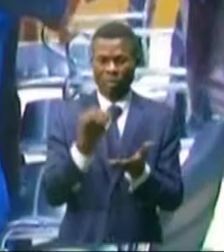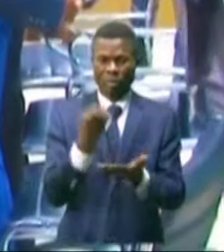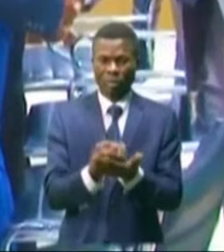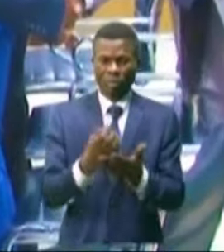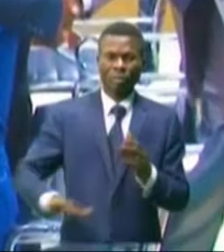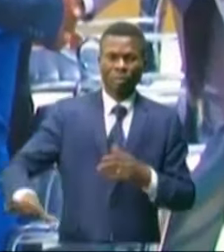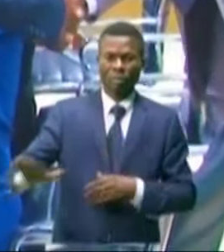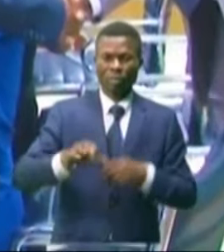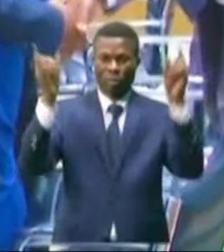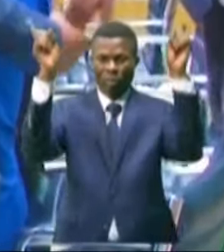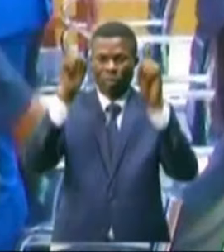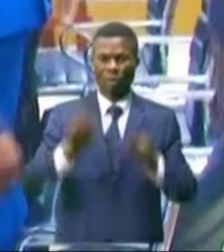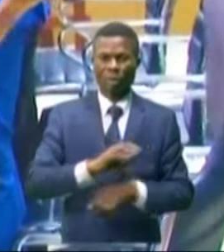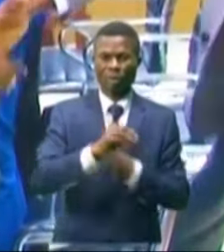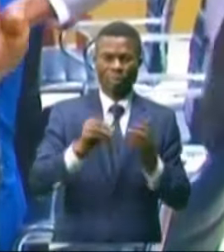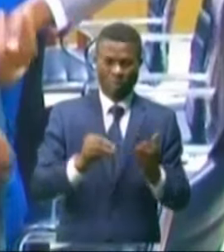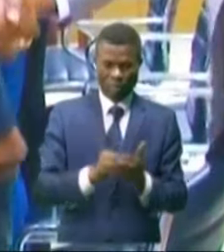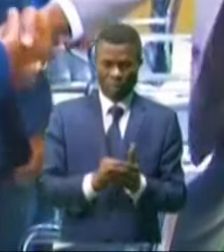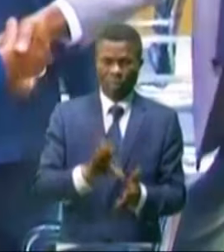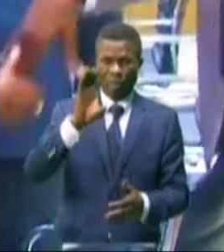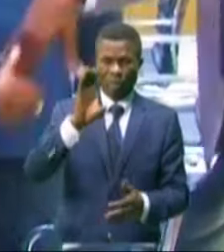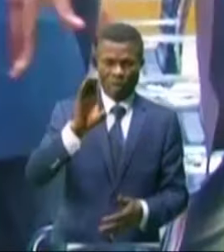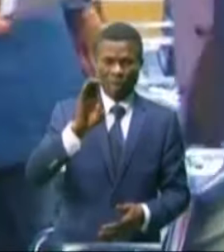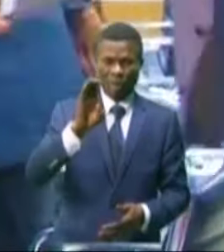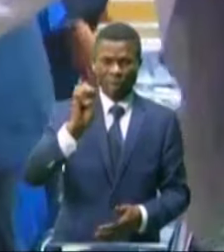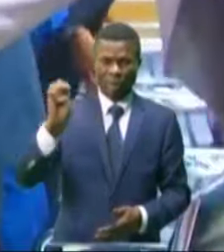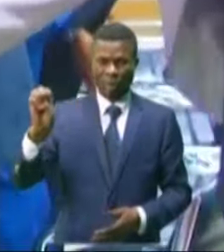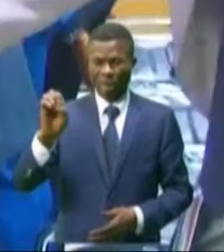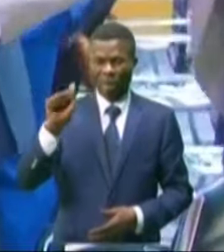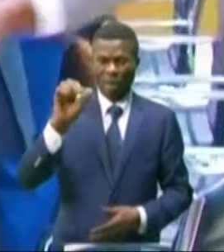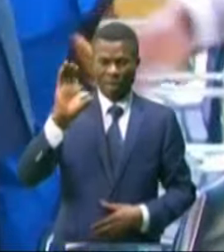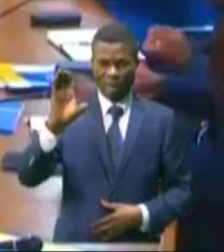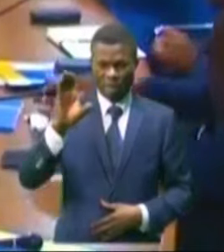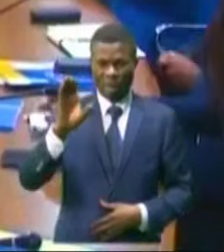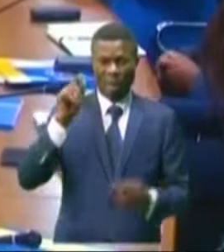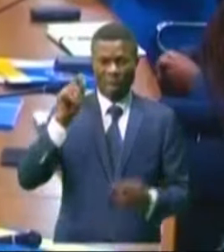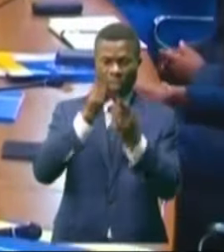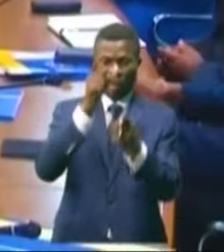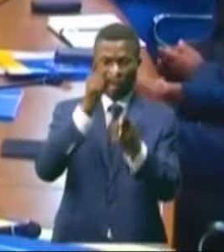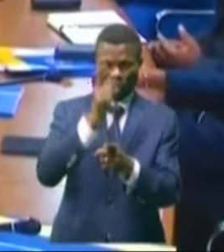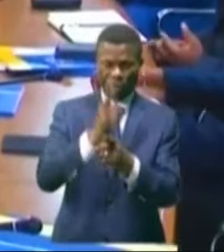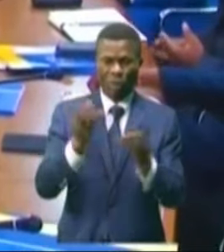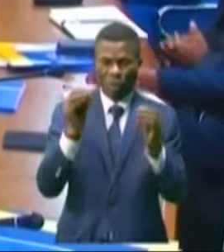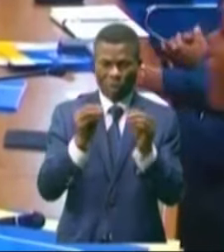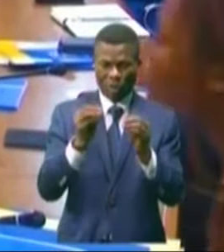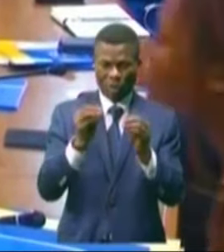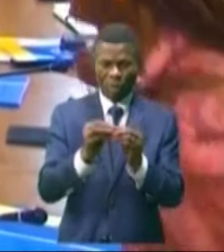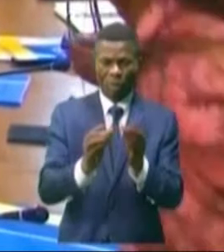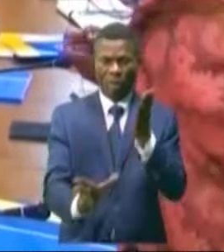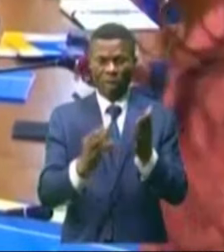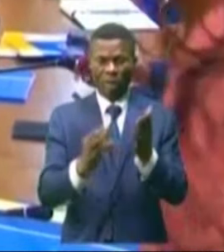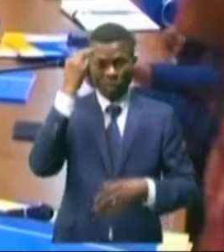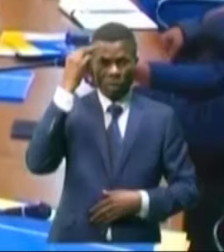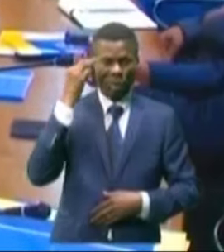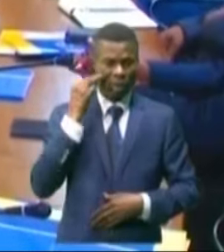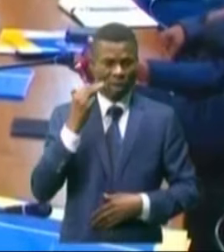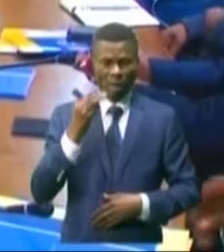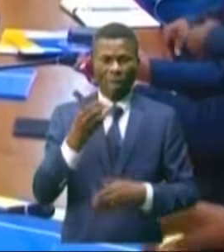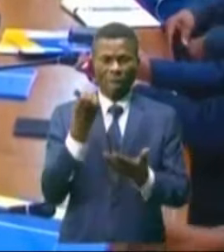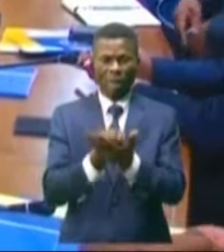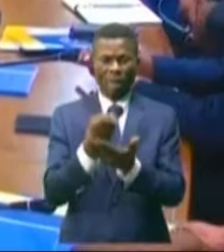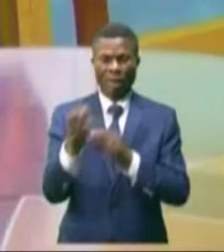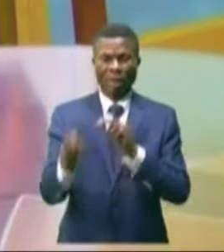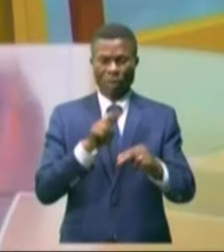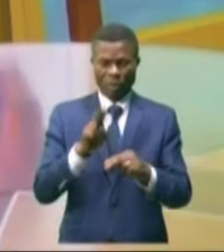États d'Afrique centrale, CEAC, était l'objet principal de la réunion stratégique tenue par le vice-premier ministre et ministre de l'économie